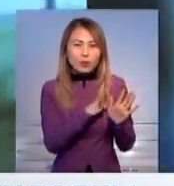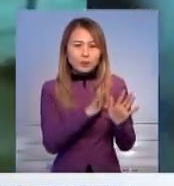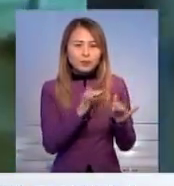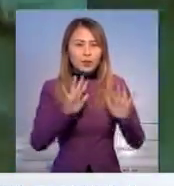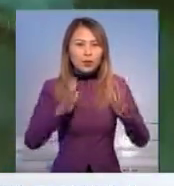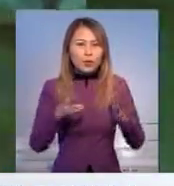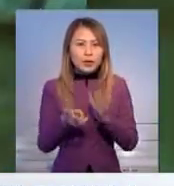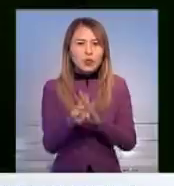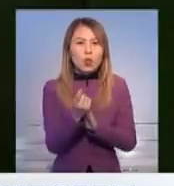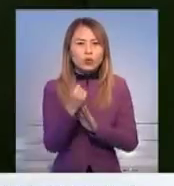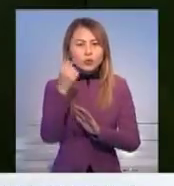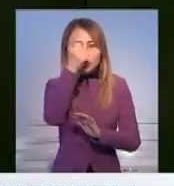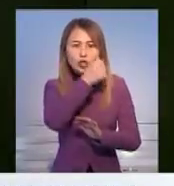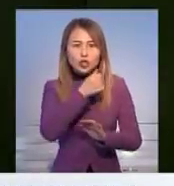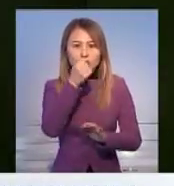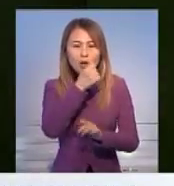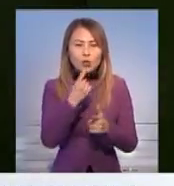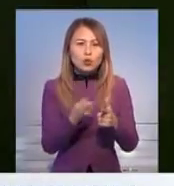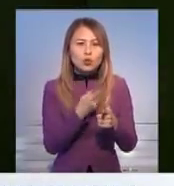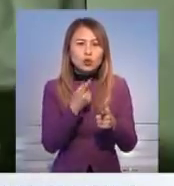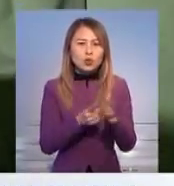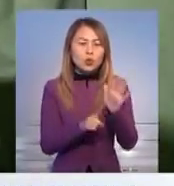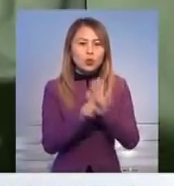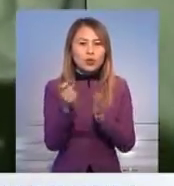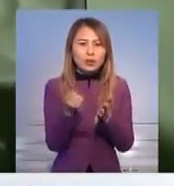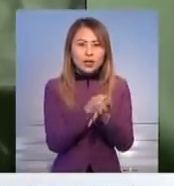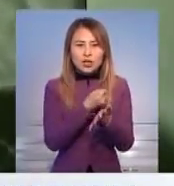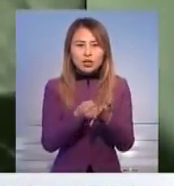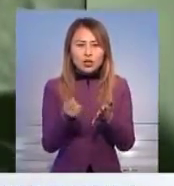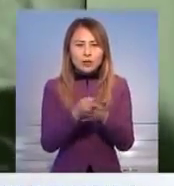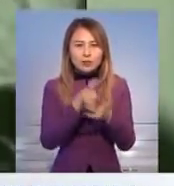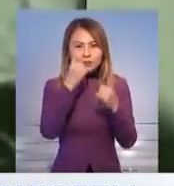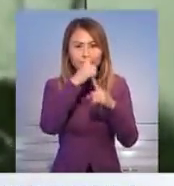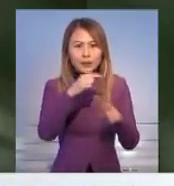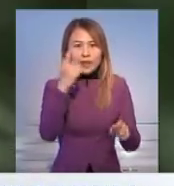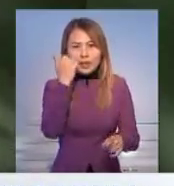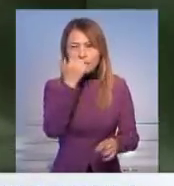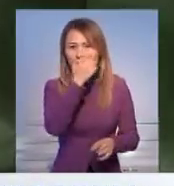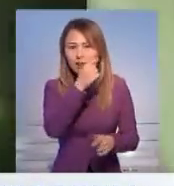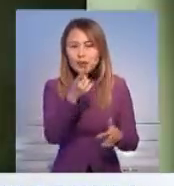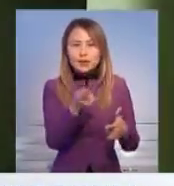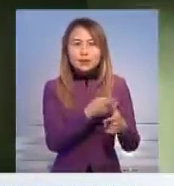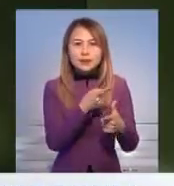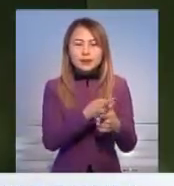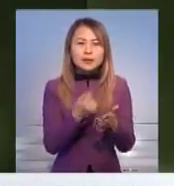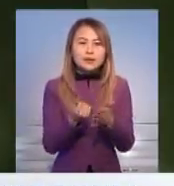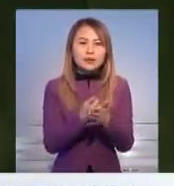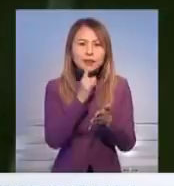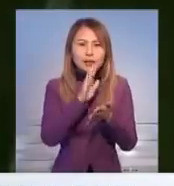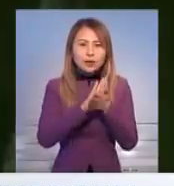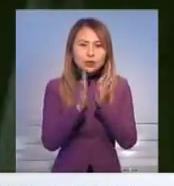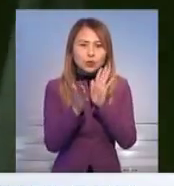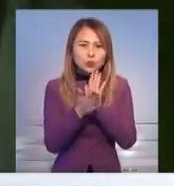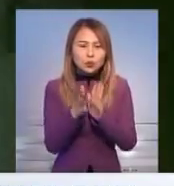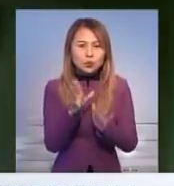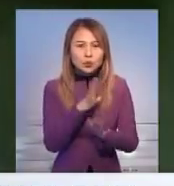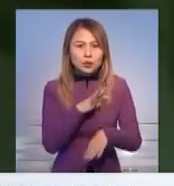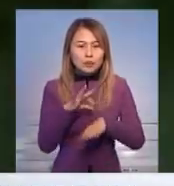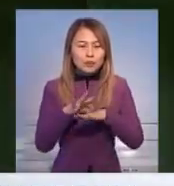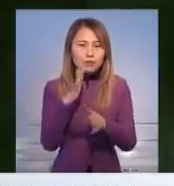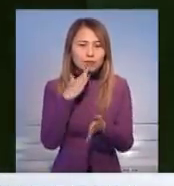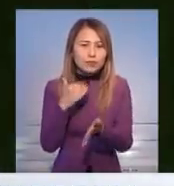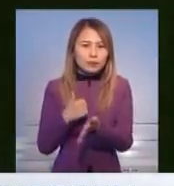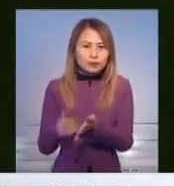болған. Бұл топ тек 2011 жылы қарулы күресін тоқтатқанын жариялады. Бірақ испан үкіметі ланкестермен келіссөз